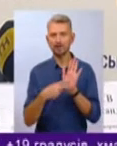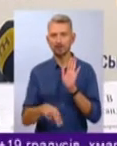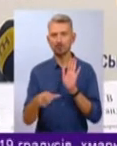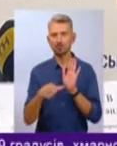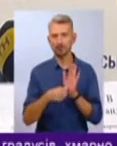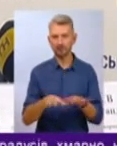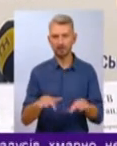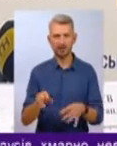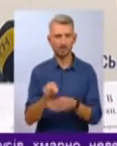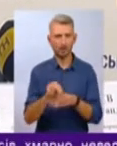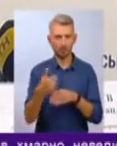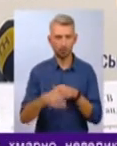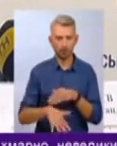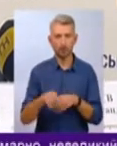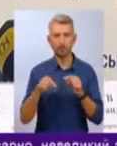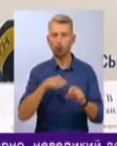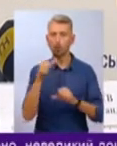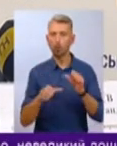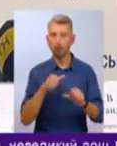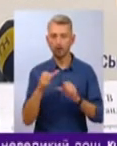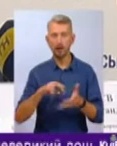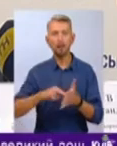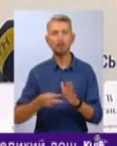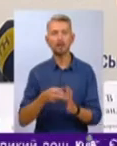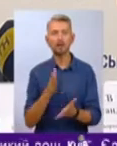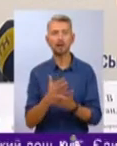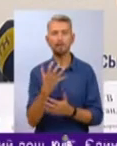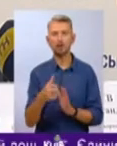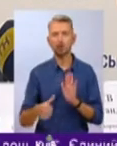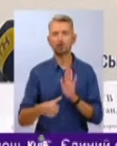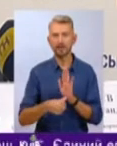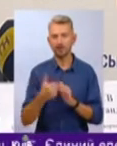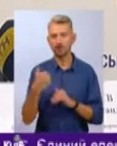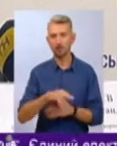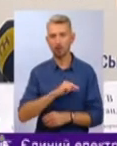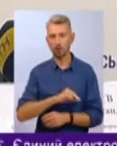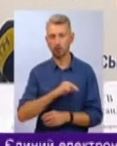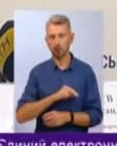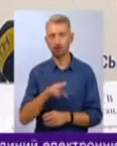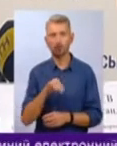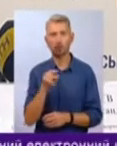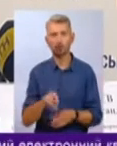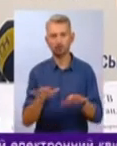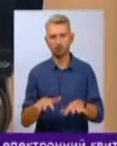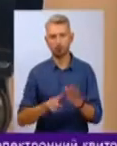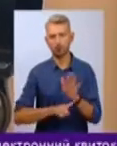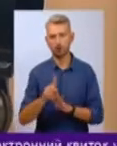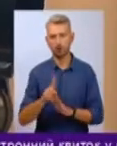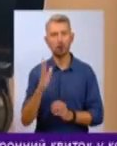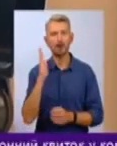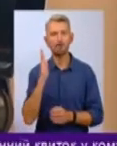876 об'єктів відремонтовано, і в цьому році план складає 506, і вже роботи по цих об'єктах розпочато.